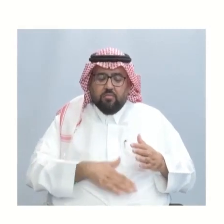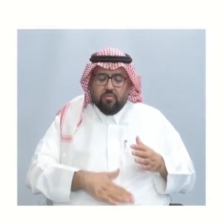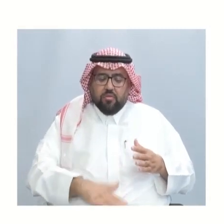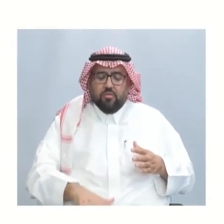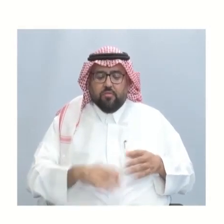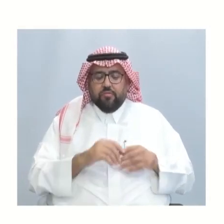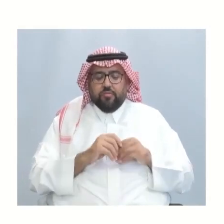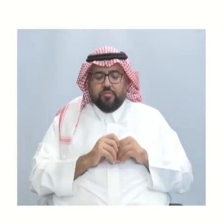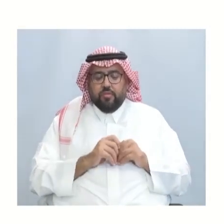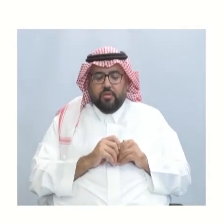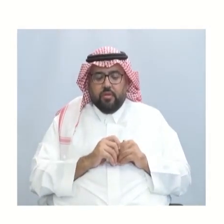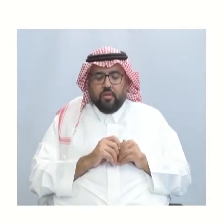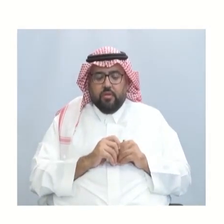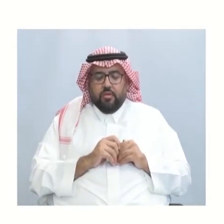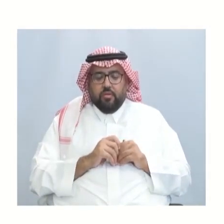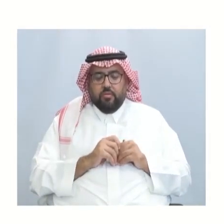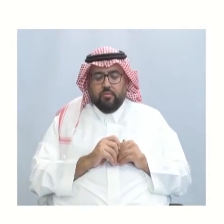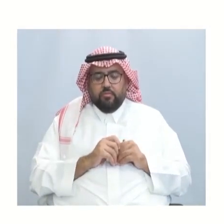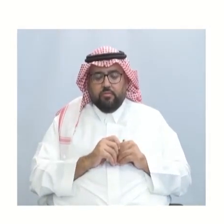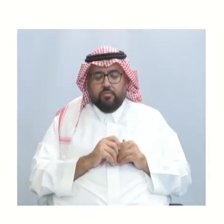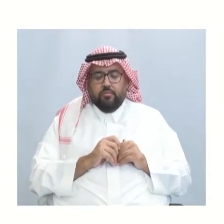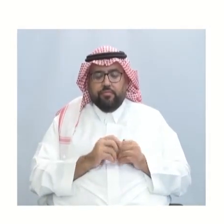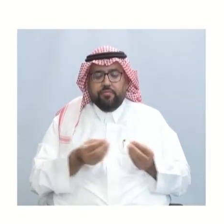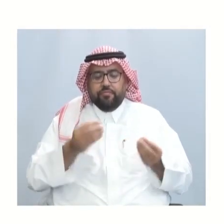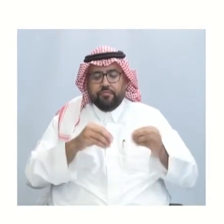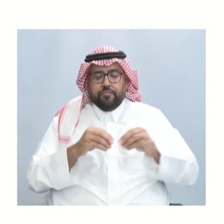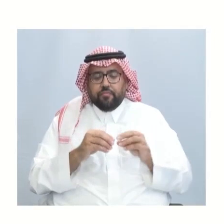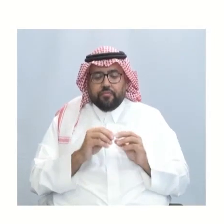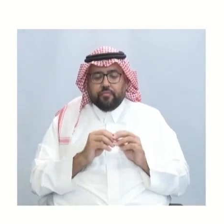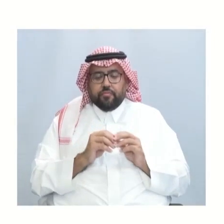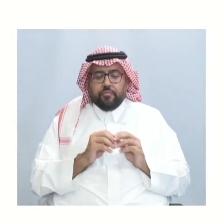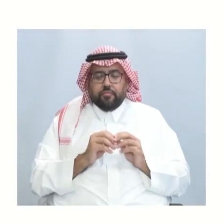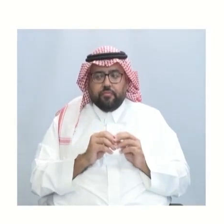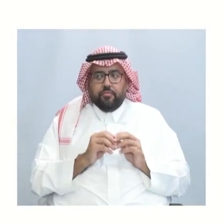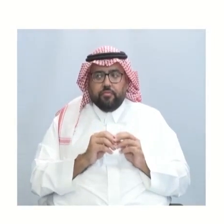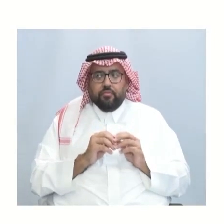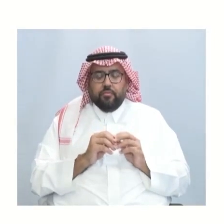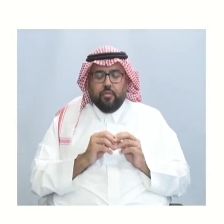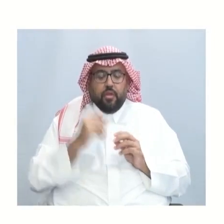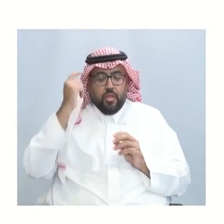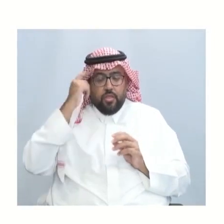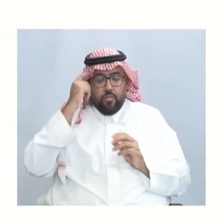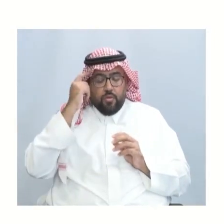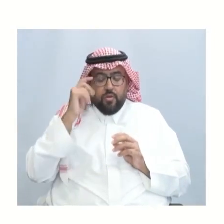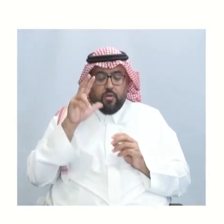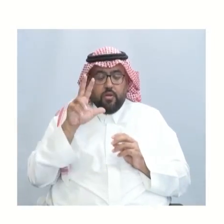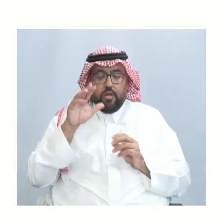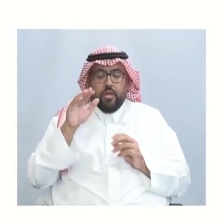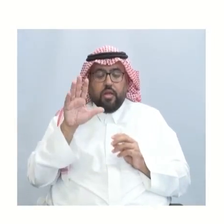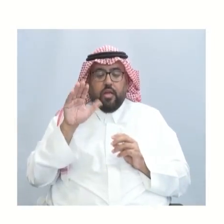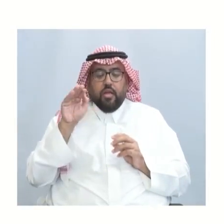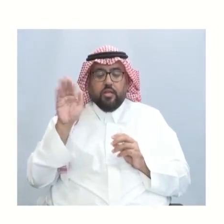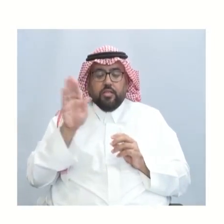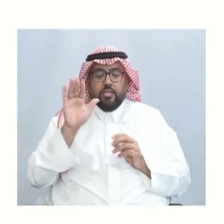التي تفرزها من اجهزه في الدماغ والحواس او الاجهزه الحسيه في